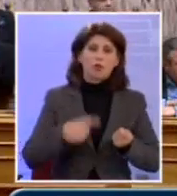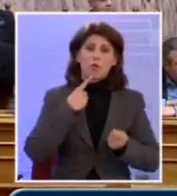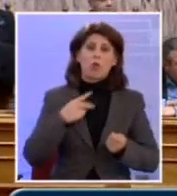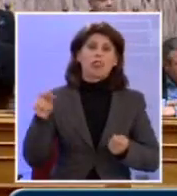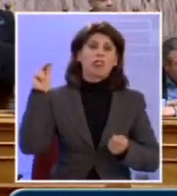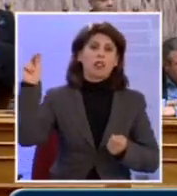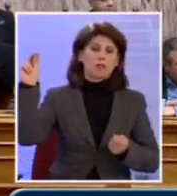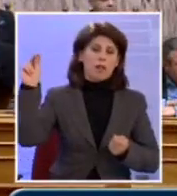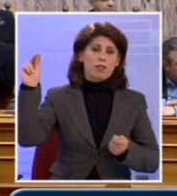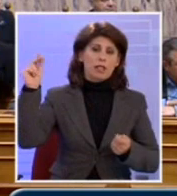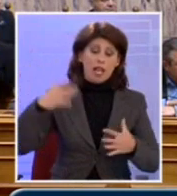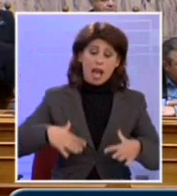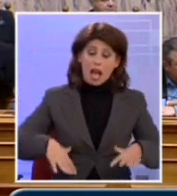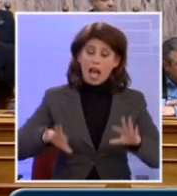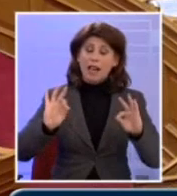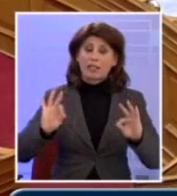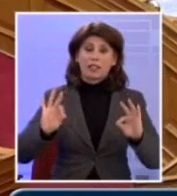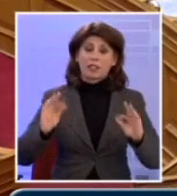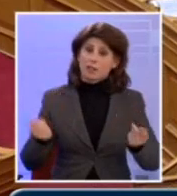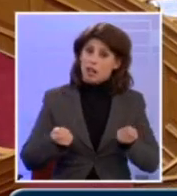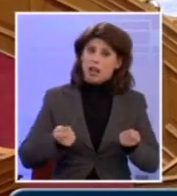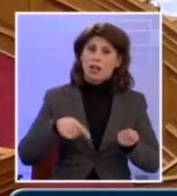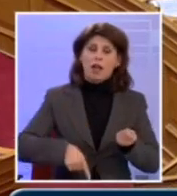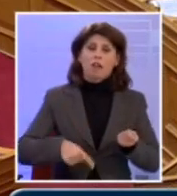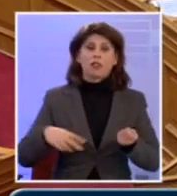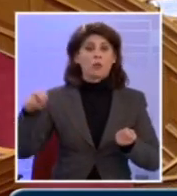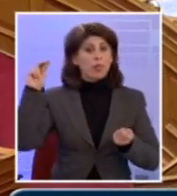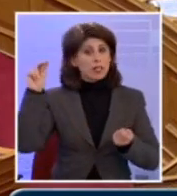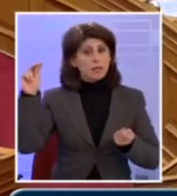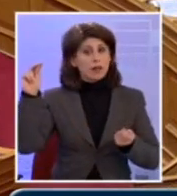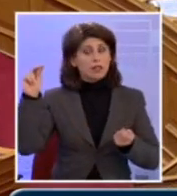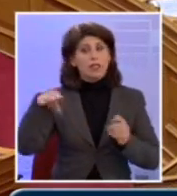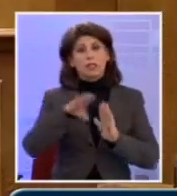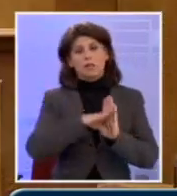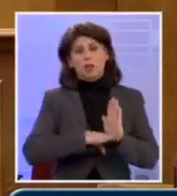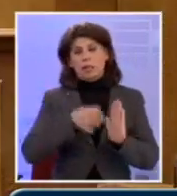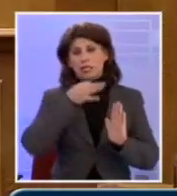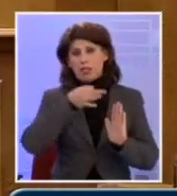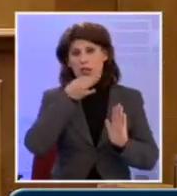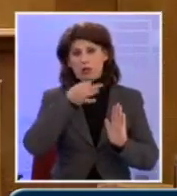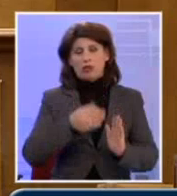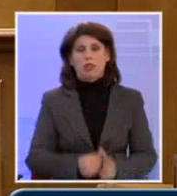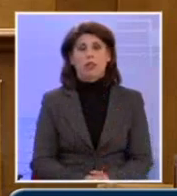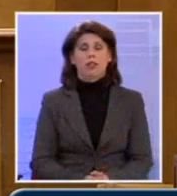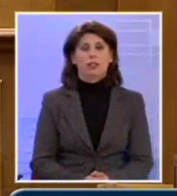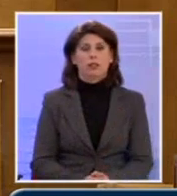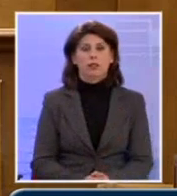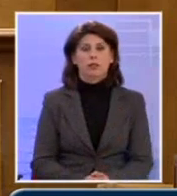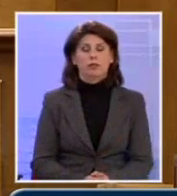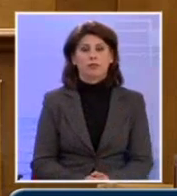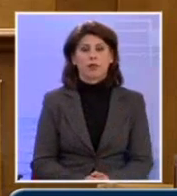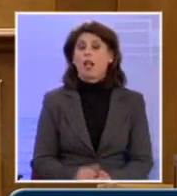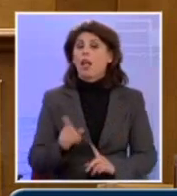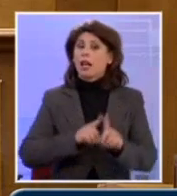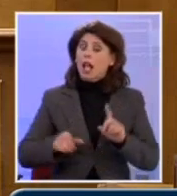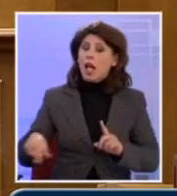δεσμεύτηκε, αρχίζει να υλοποιεί αυτό για το οποίο δεσμεύτηκε στις προγραμματικές της δηλώσεις. Και που κάποιοι